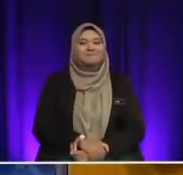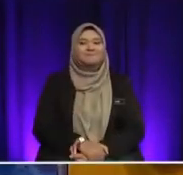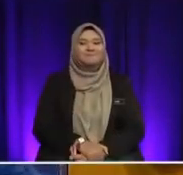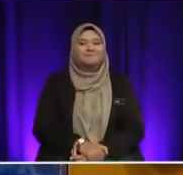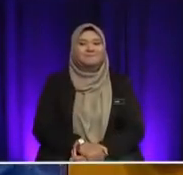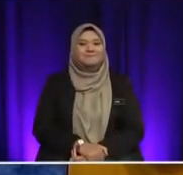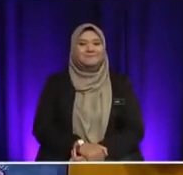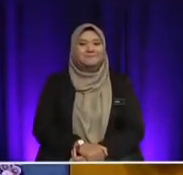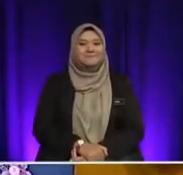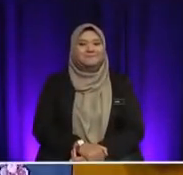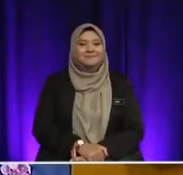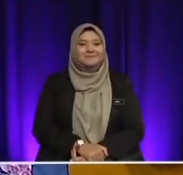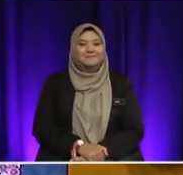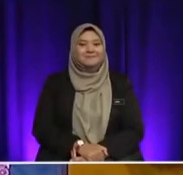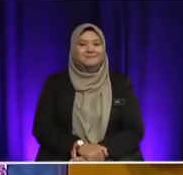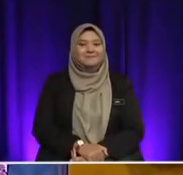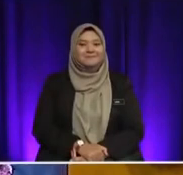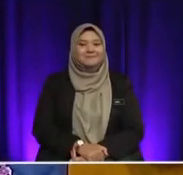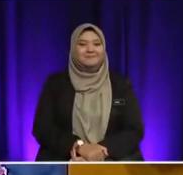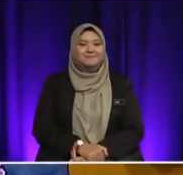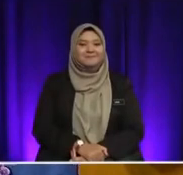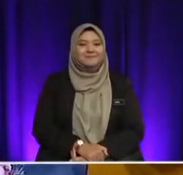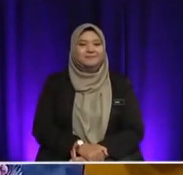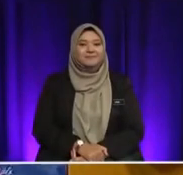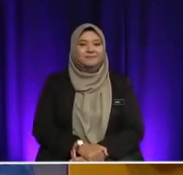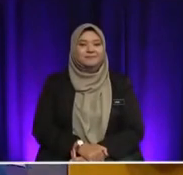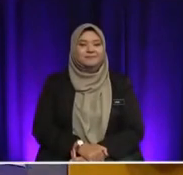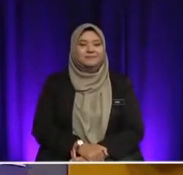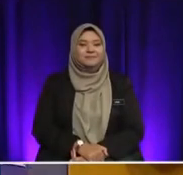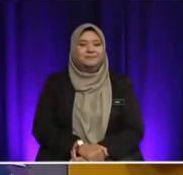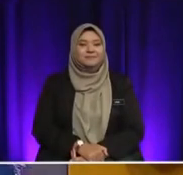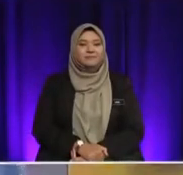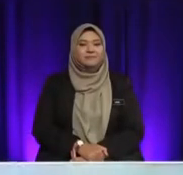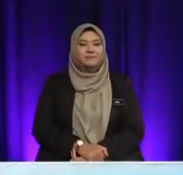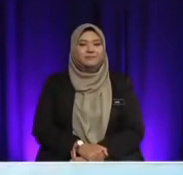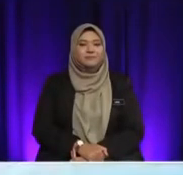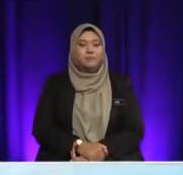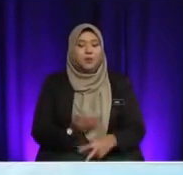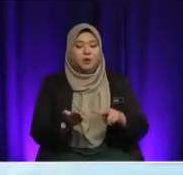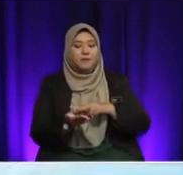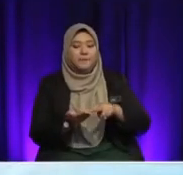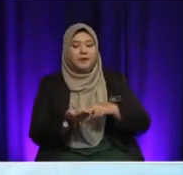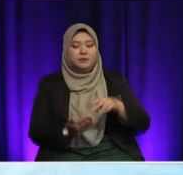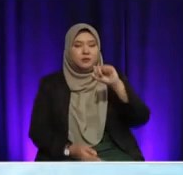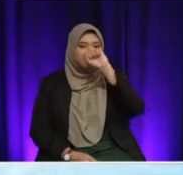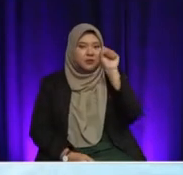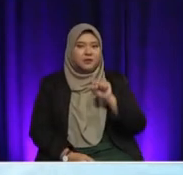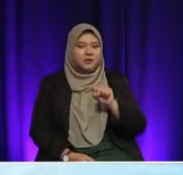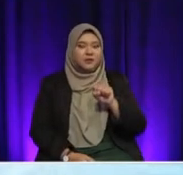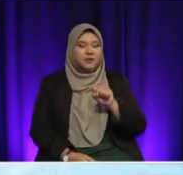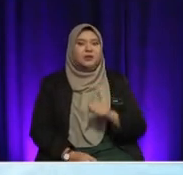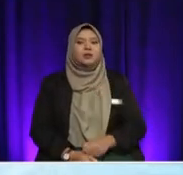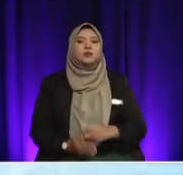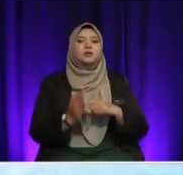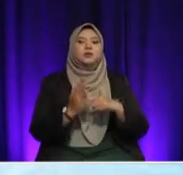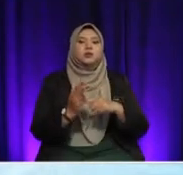sebenarnya kan. Cubalah jawab, okey? Baik. Berikut adalah langkah memproses kebab daging lembu yang tidak mengikut